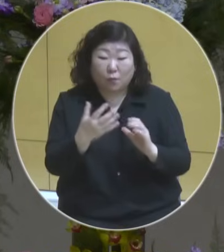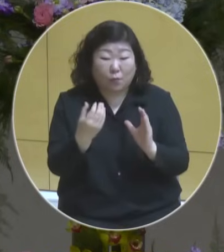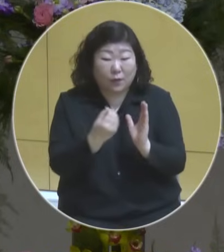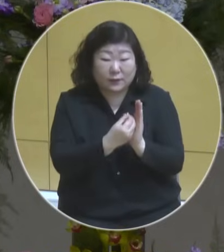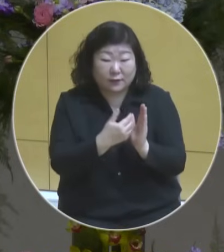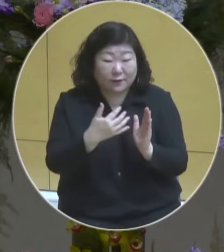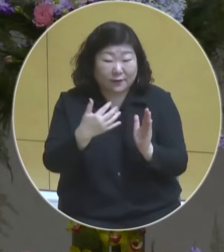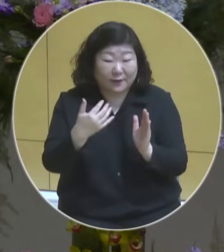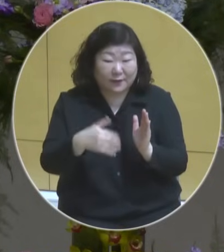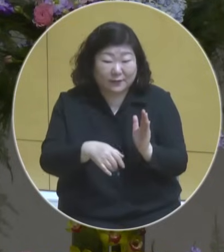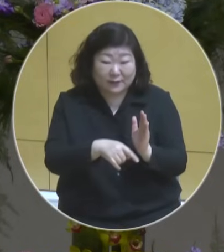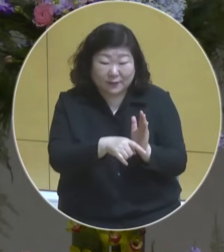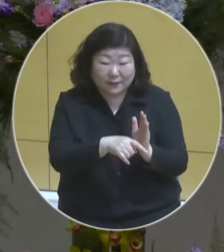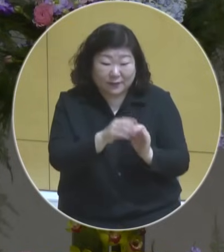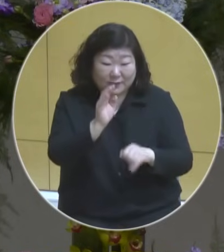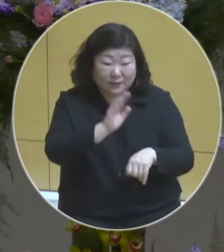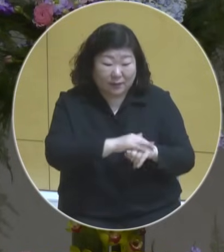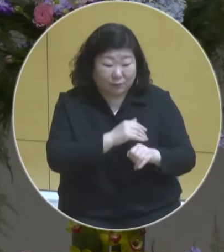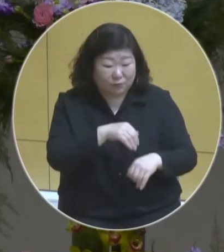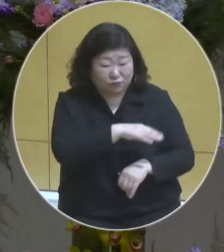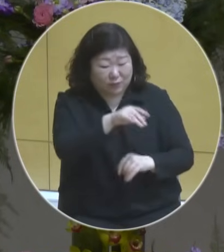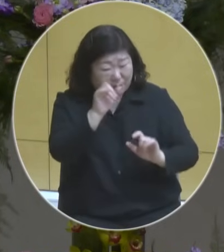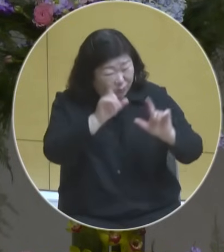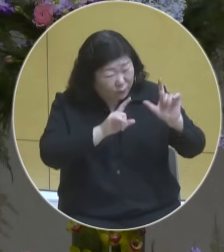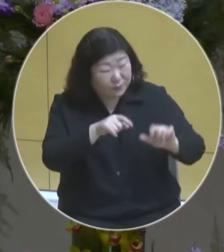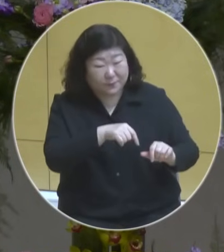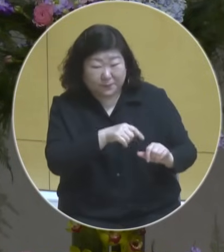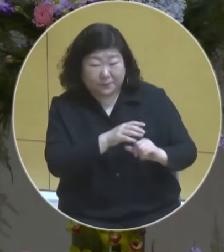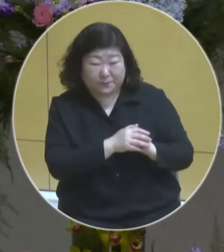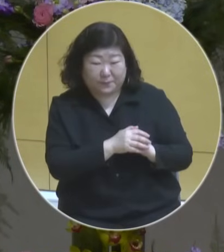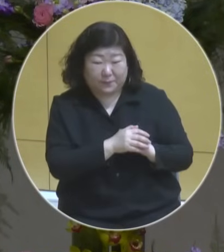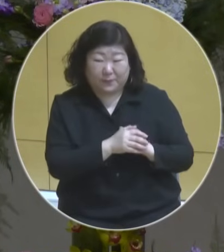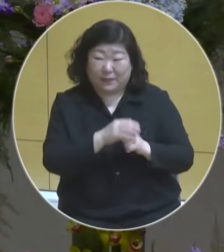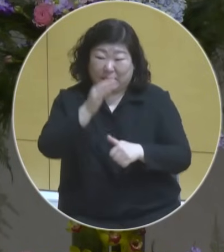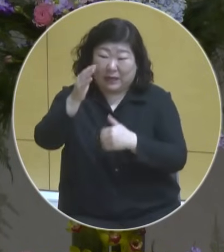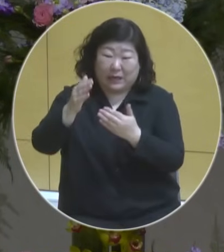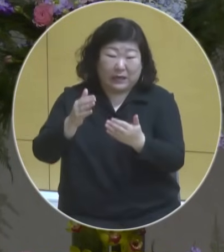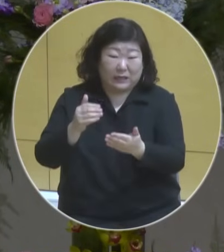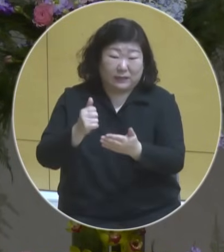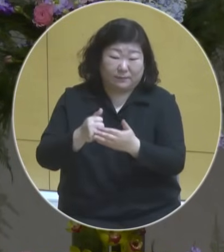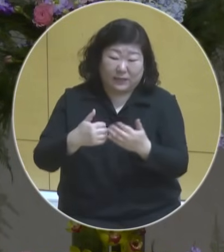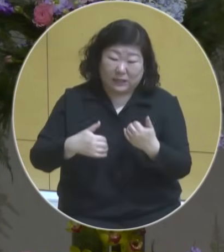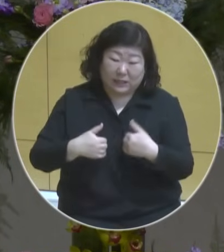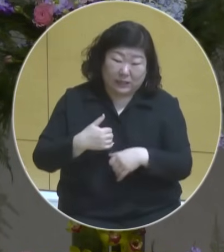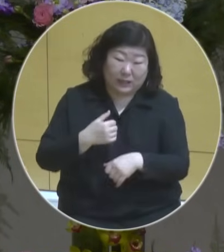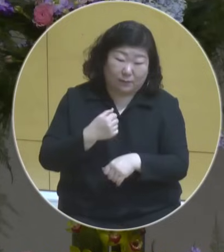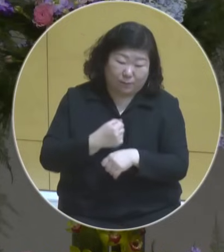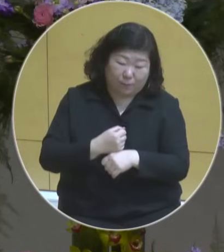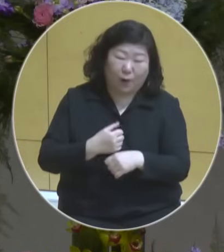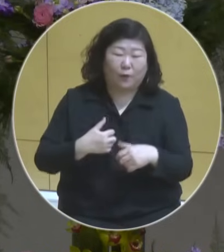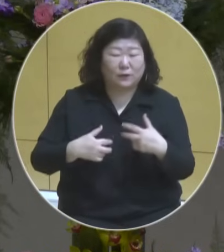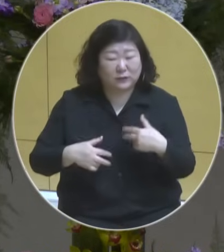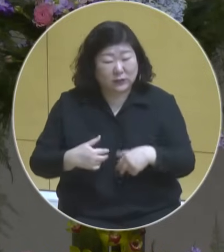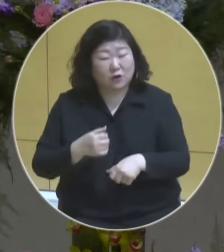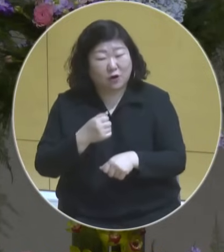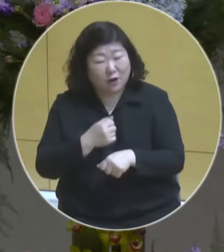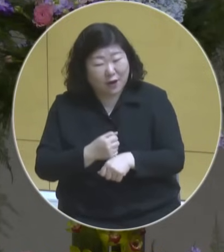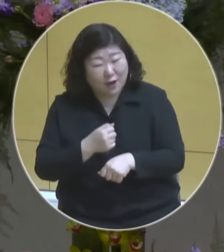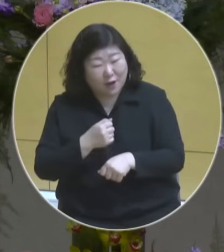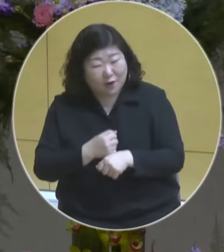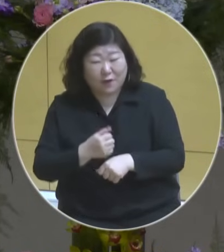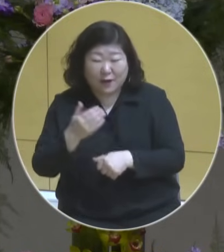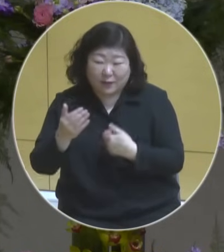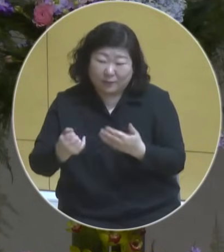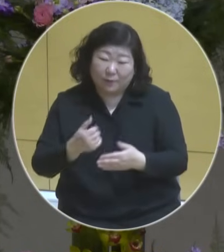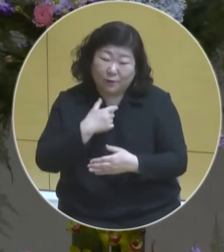우리의 죄이 잘못된 모습들이 우리 속에 하나님을 저절로 하나님을 기뻐하고 하나님을 즐거워하고 하나님이